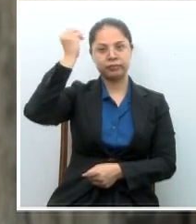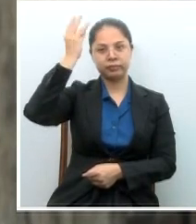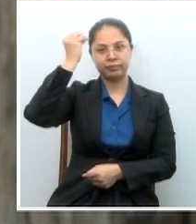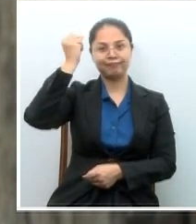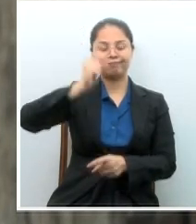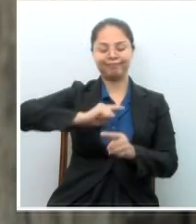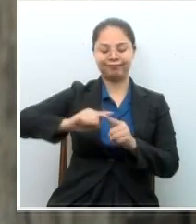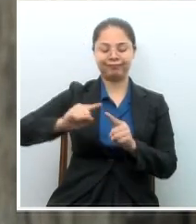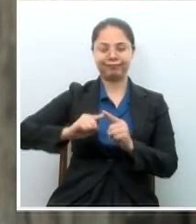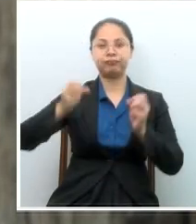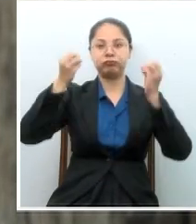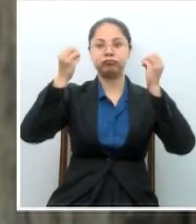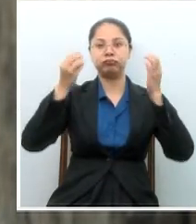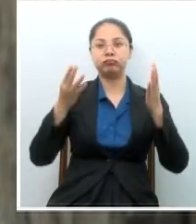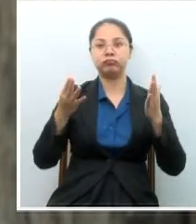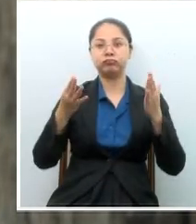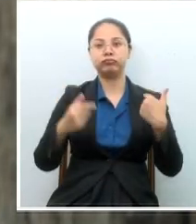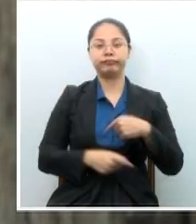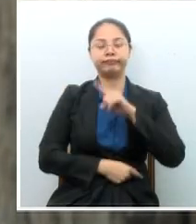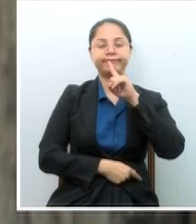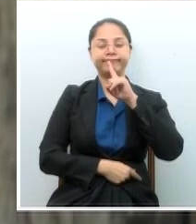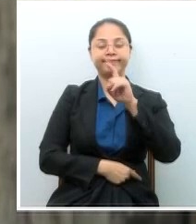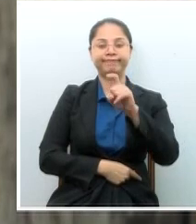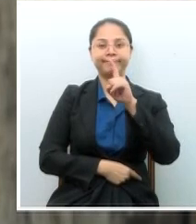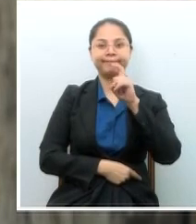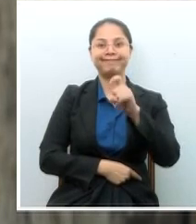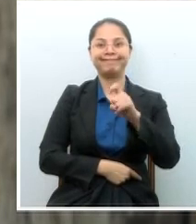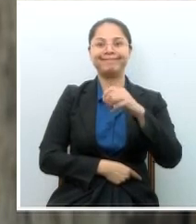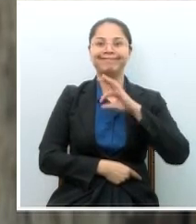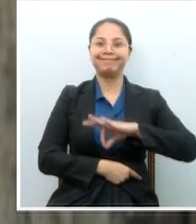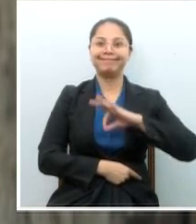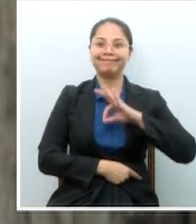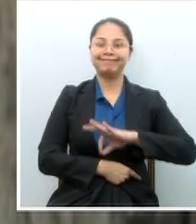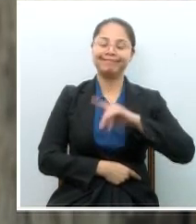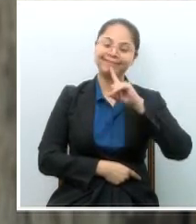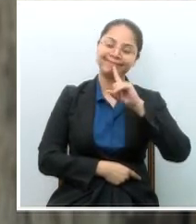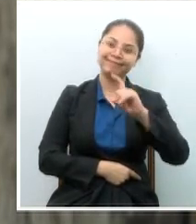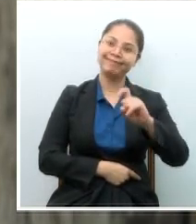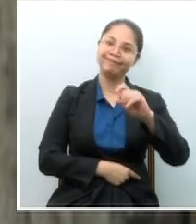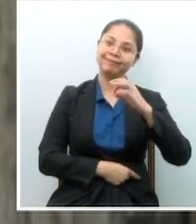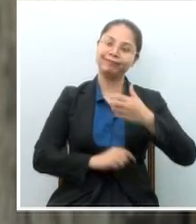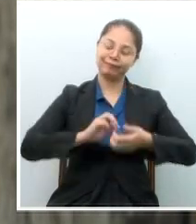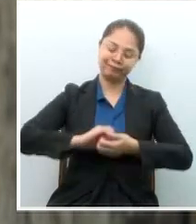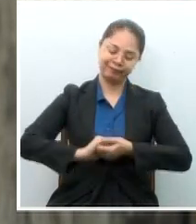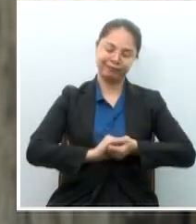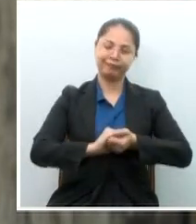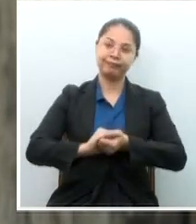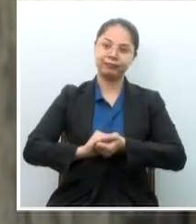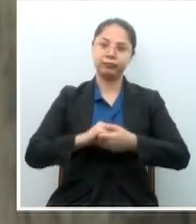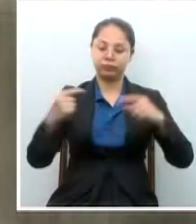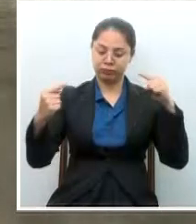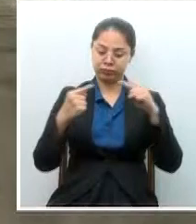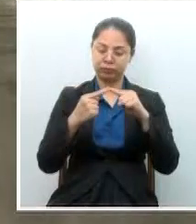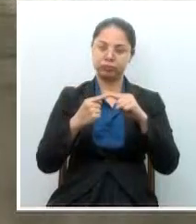ณครูเองได้ใช้เทคนิคการตั้งคำถามการกระตุ้นความคิดการเชื่อมโยงความสัมพันธ์ของเนื้อห